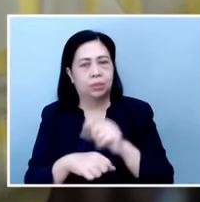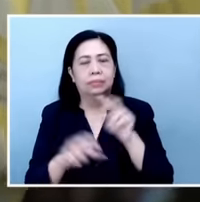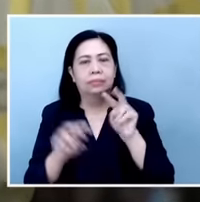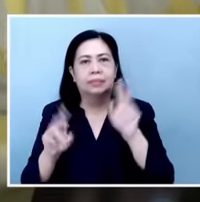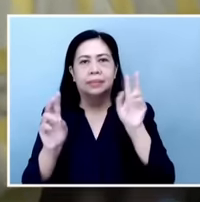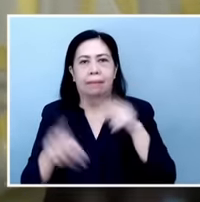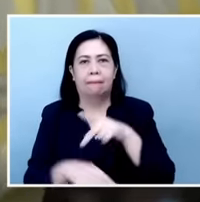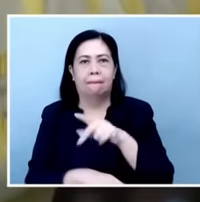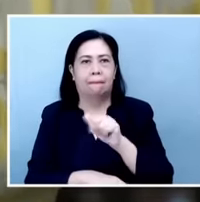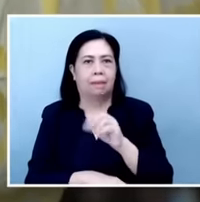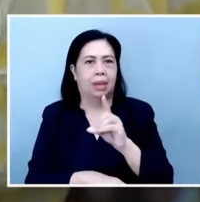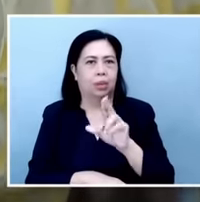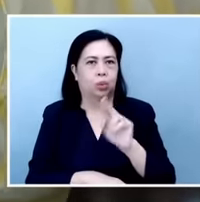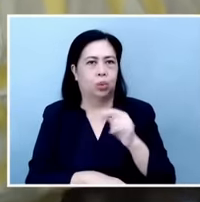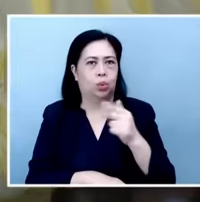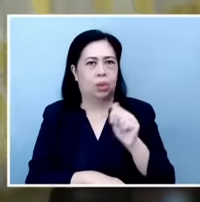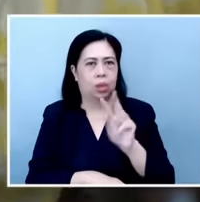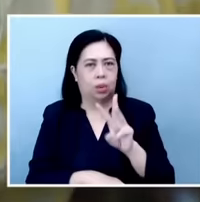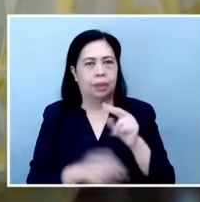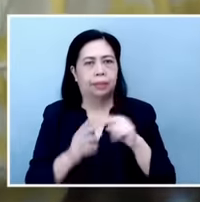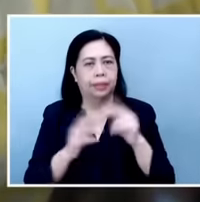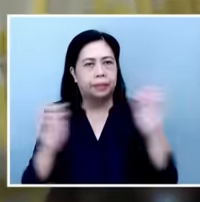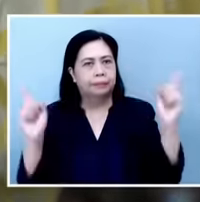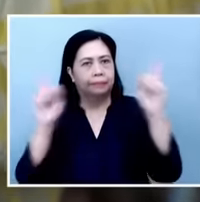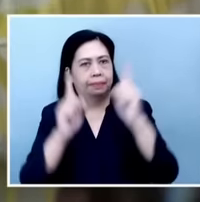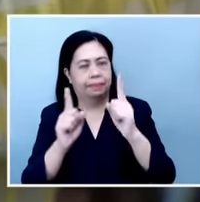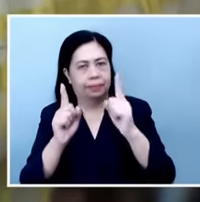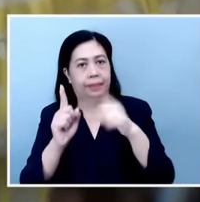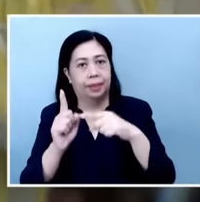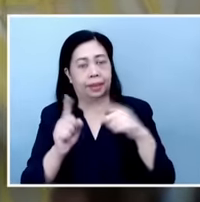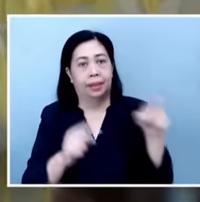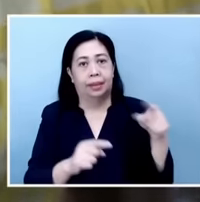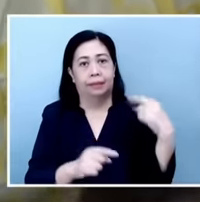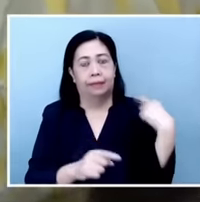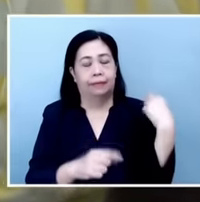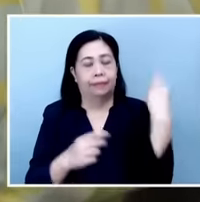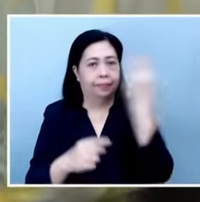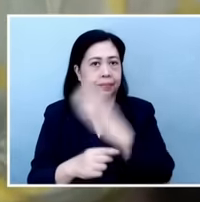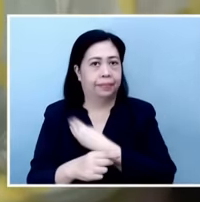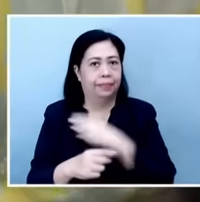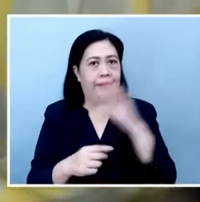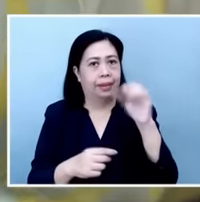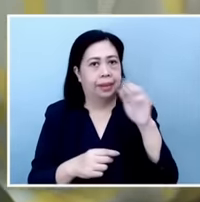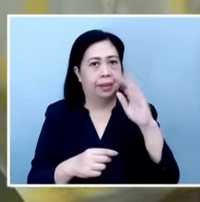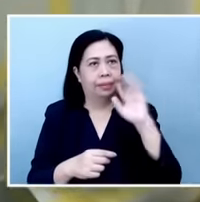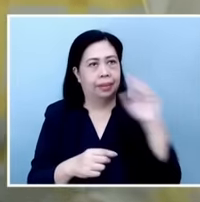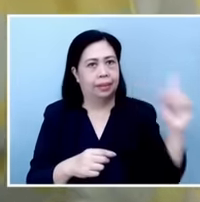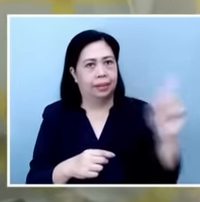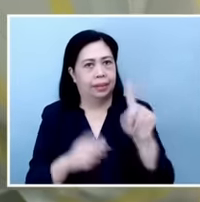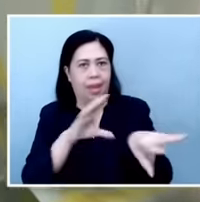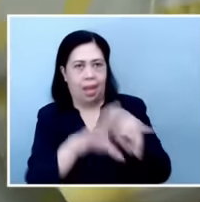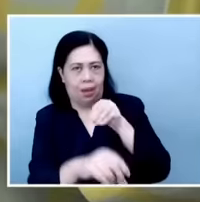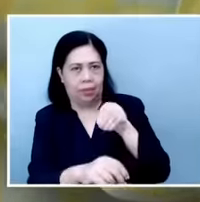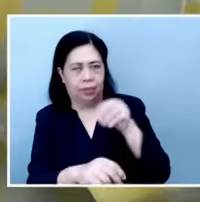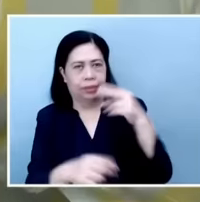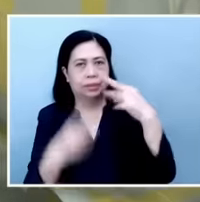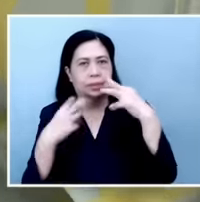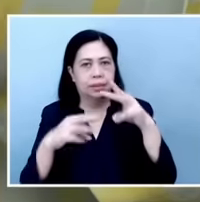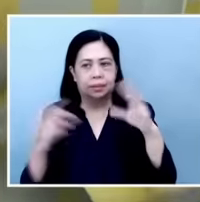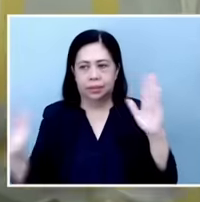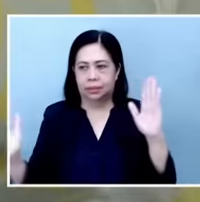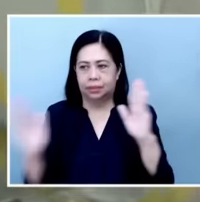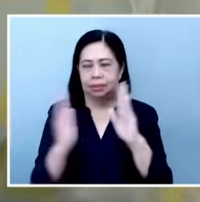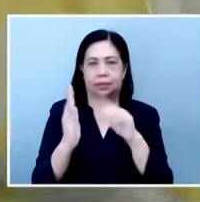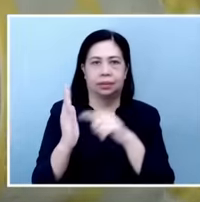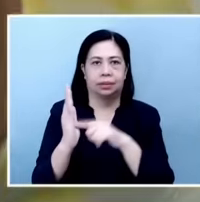sinasabi, kung saan ang Mahal na Bilin del Carmen ay lumalabas po ng San Sebastian Church upang salubungin